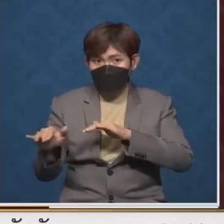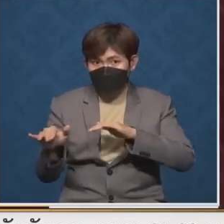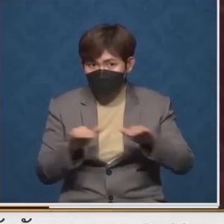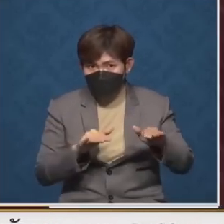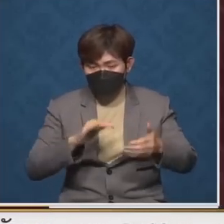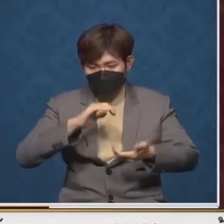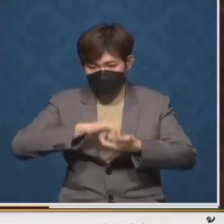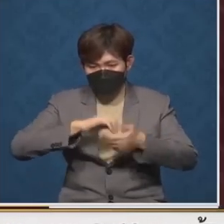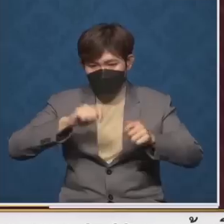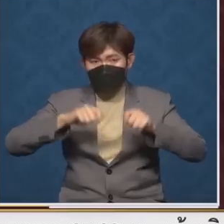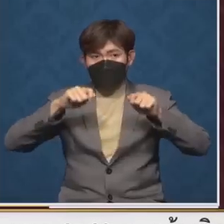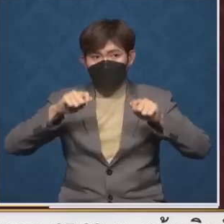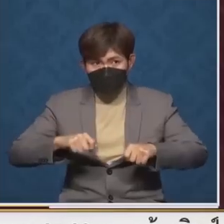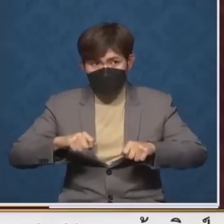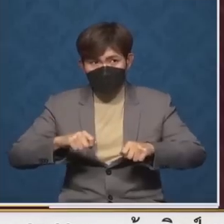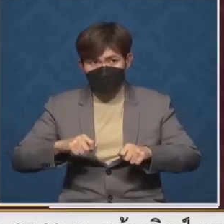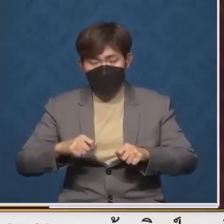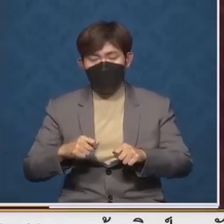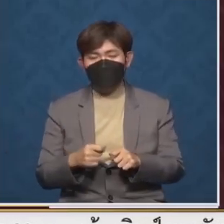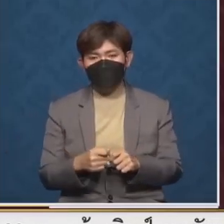จนี่ห้อนนี้